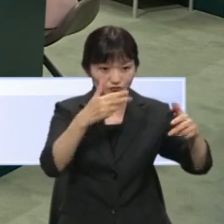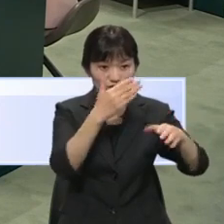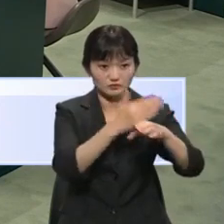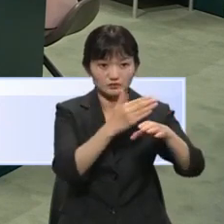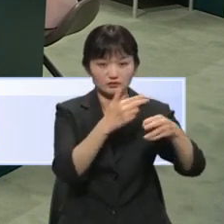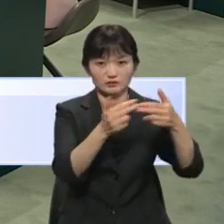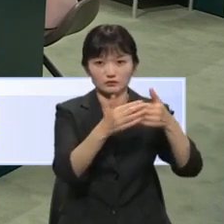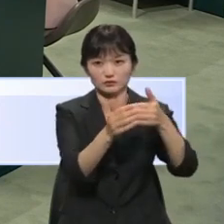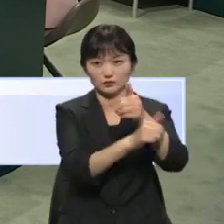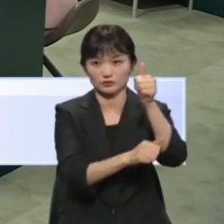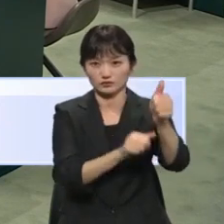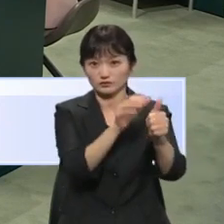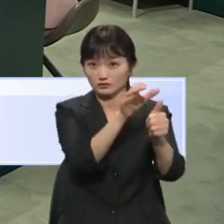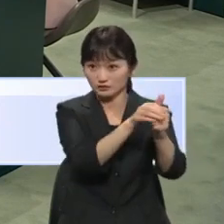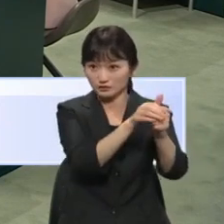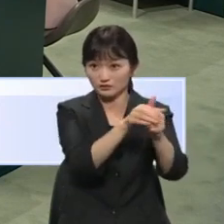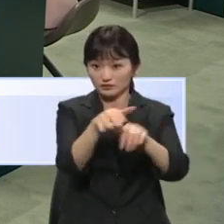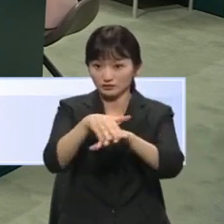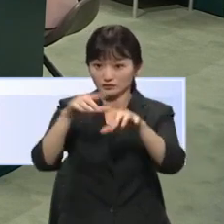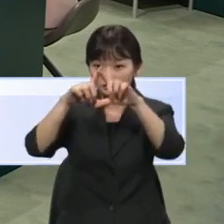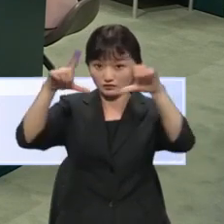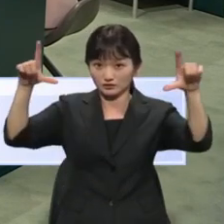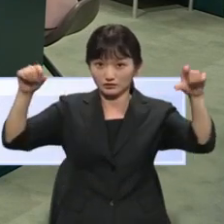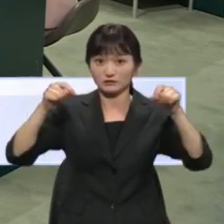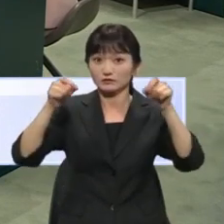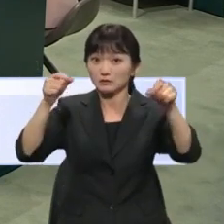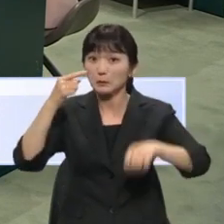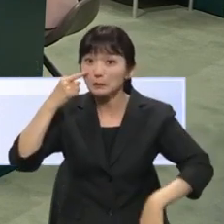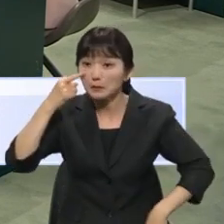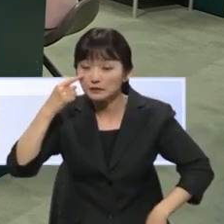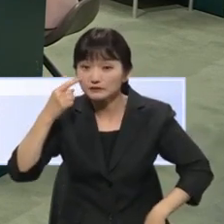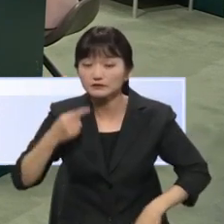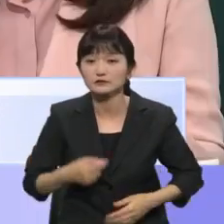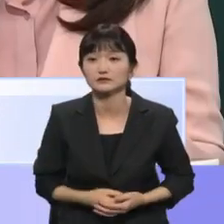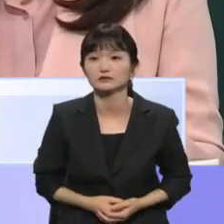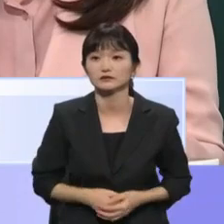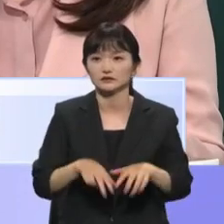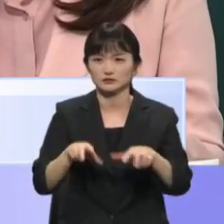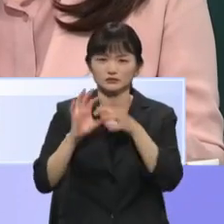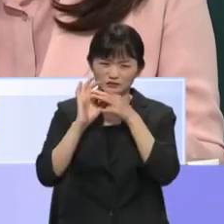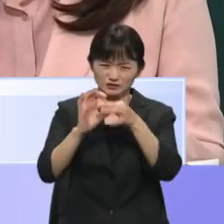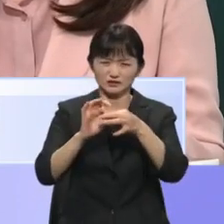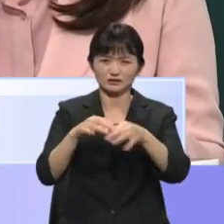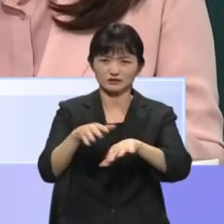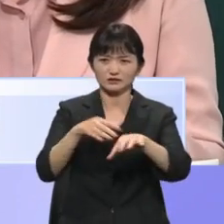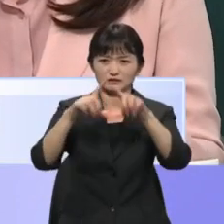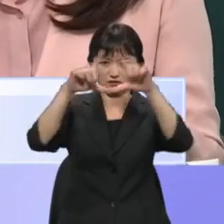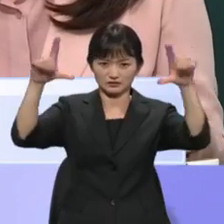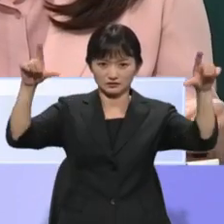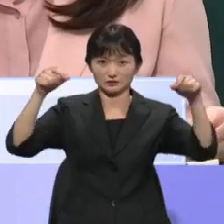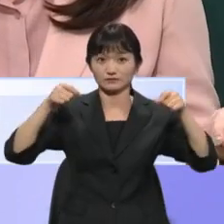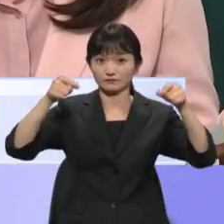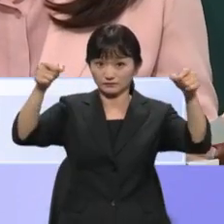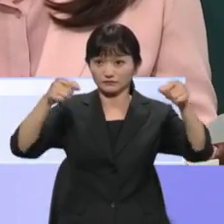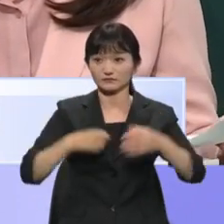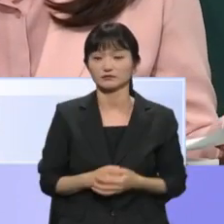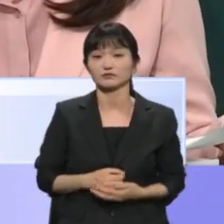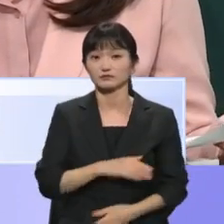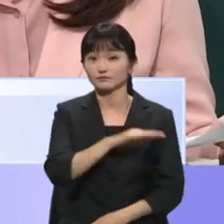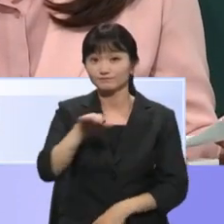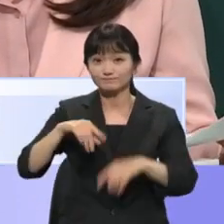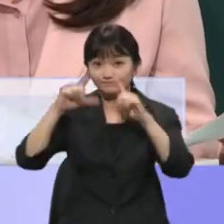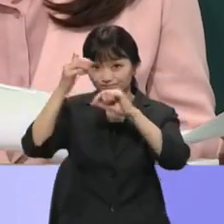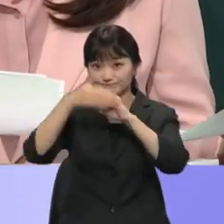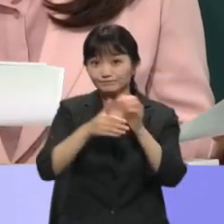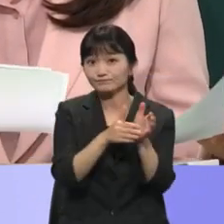도봉의 남자 현수막 직접 걸어 보셨잖아요 지금 계속 걸고 있고요 많이 걸고 있습니다 근데 저희가 사진도 좀 준비를 했어요